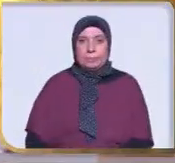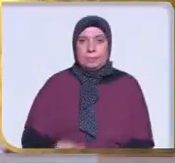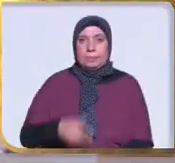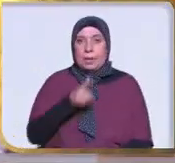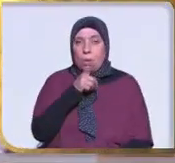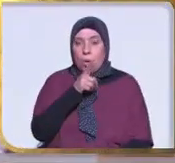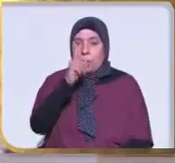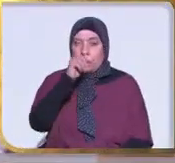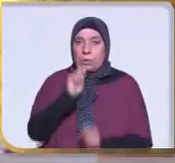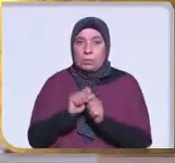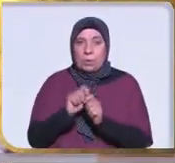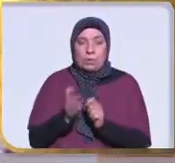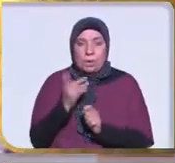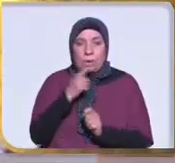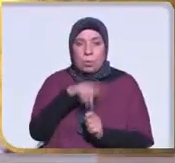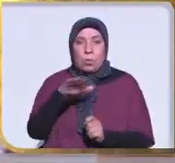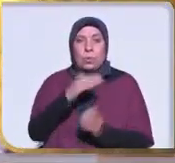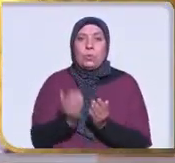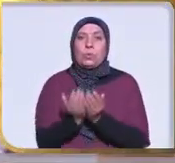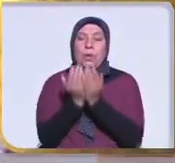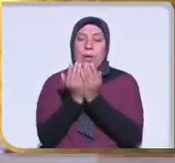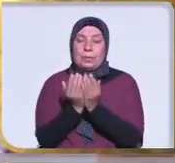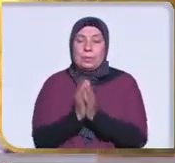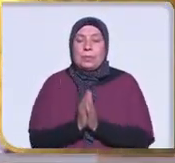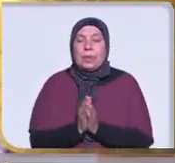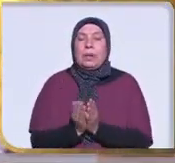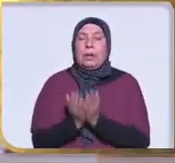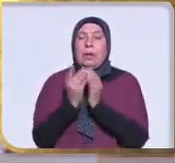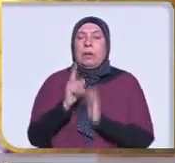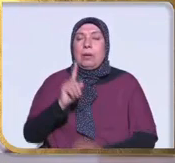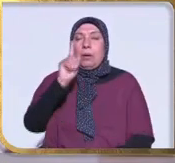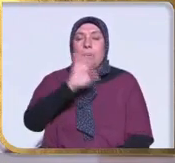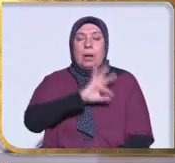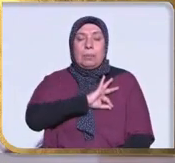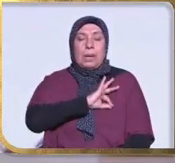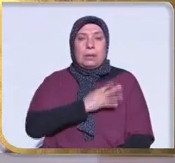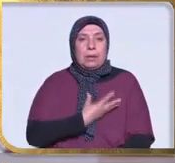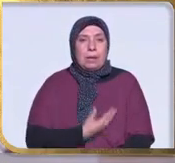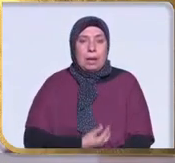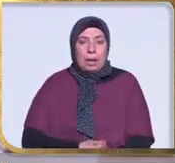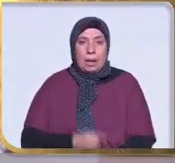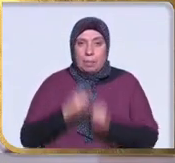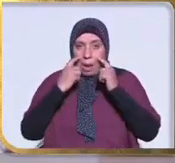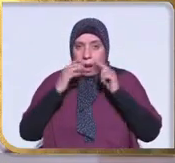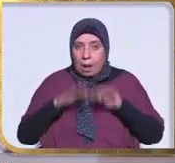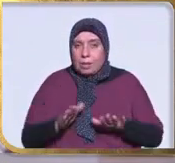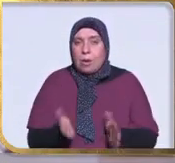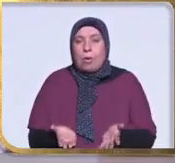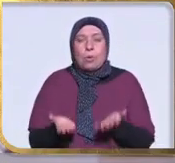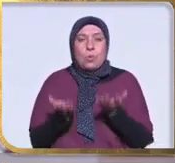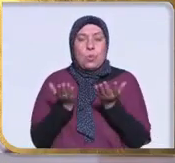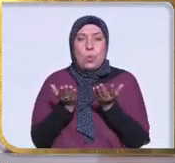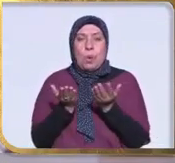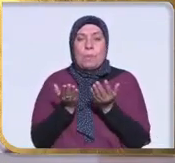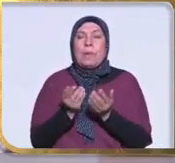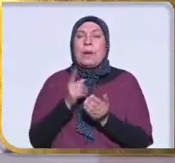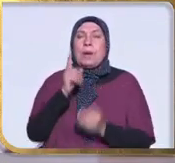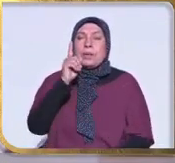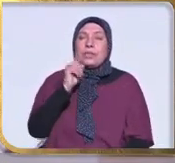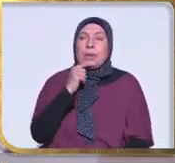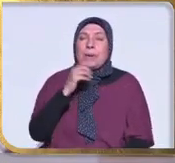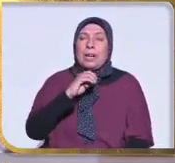وقال ربكم ادعوني أستجب لكم. يا الله يا رحمن يا رحيم يا حي يا قيوم يا ذا